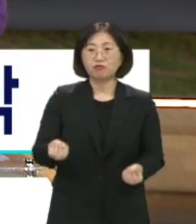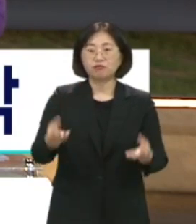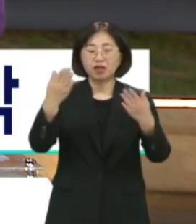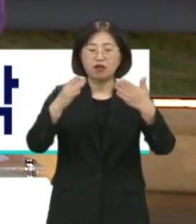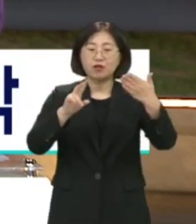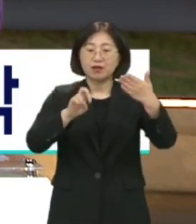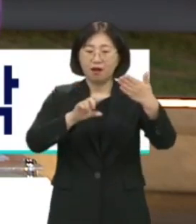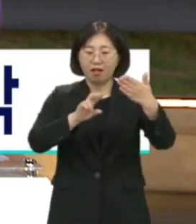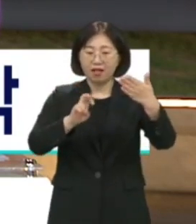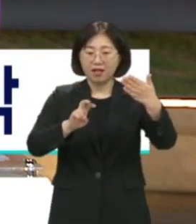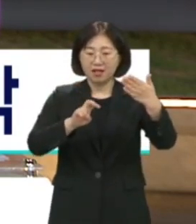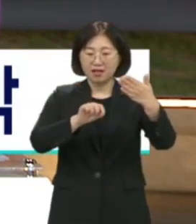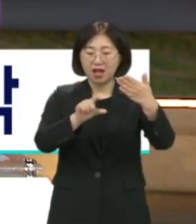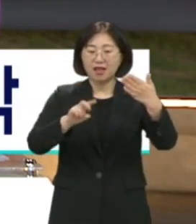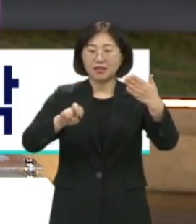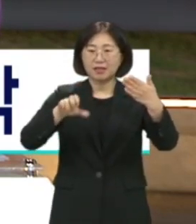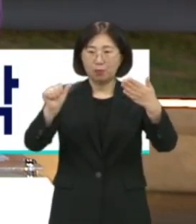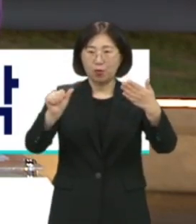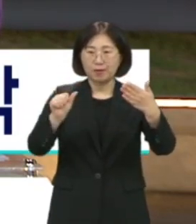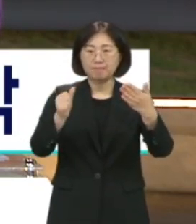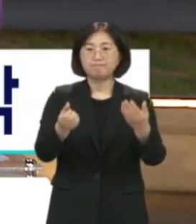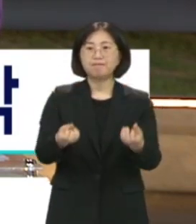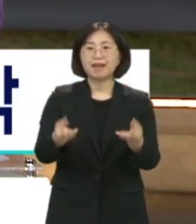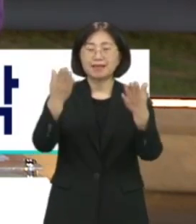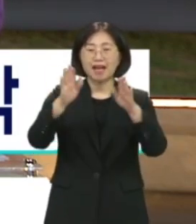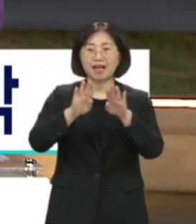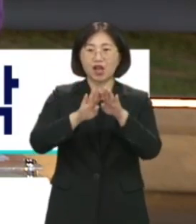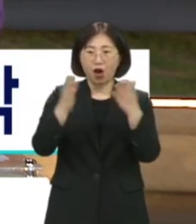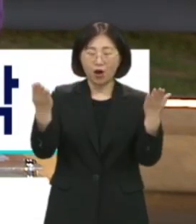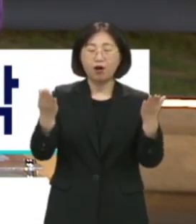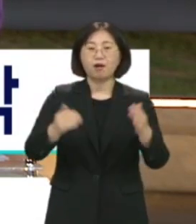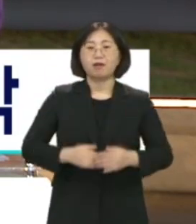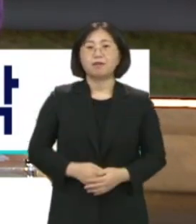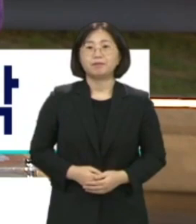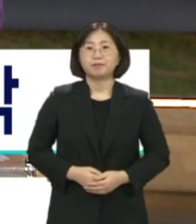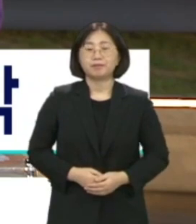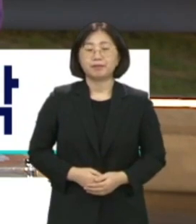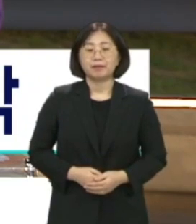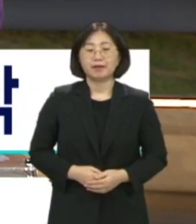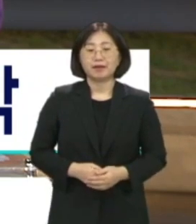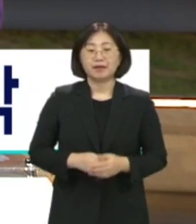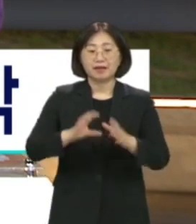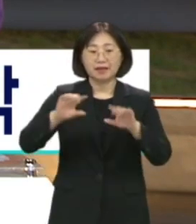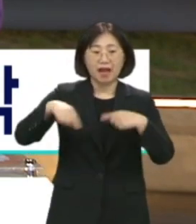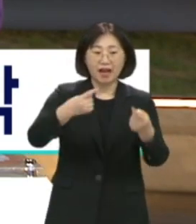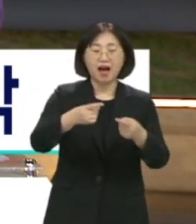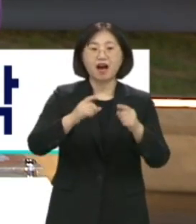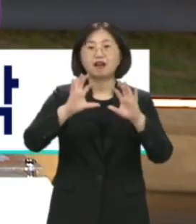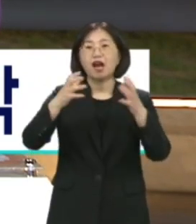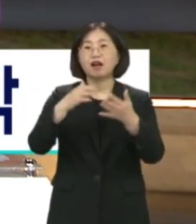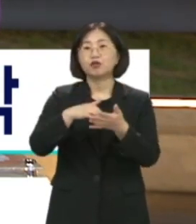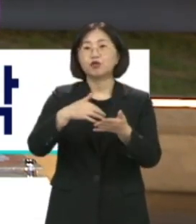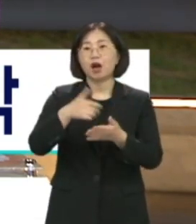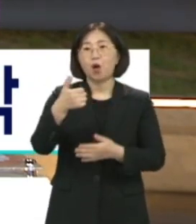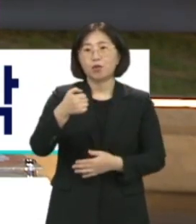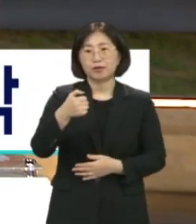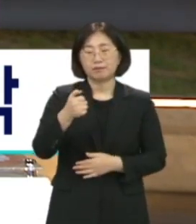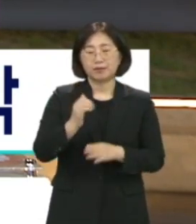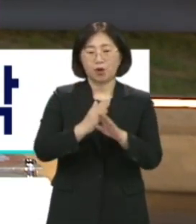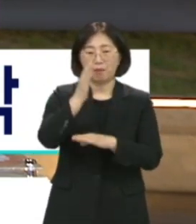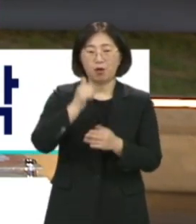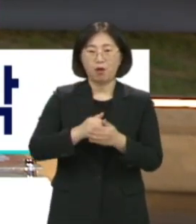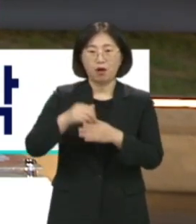앞두고 만반의 준비를 끝냈습니다. 올해는 특히 국제춤대회 참가국이 50여 개 나라로 늘어났고 각